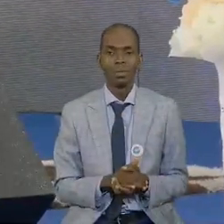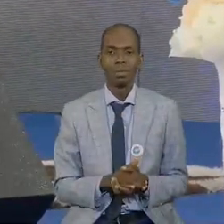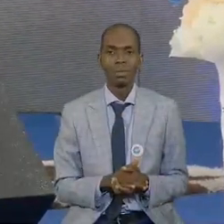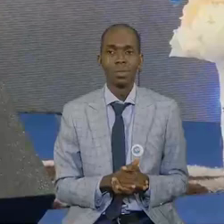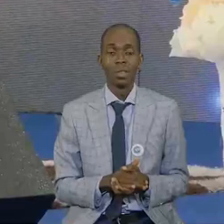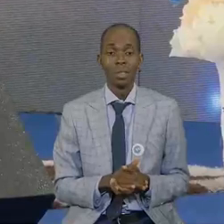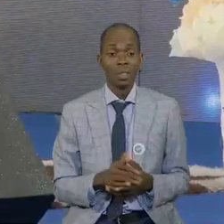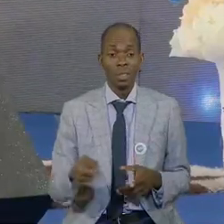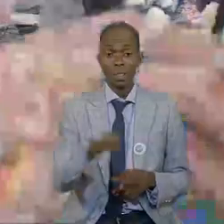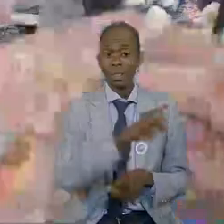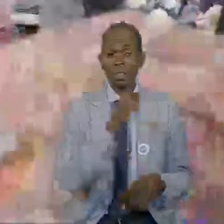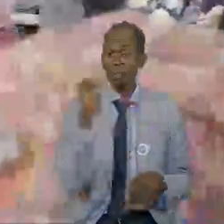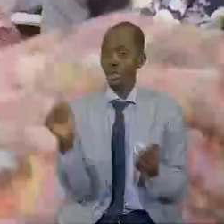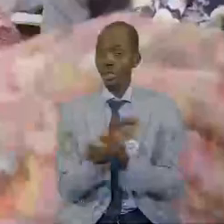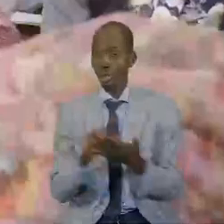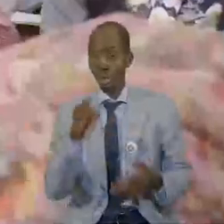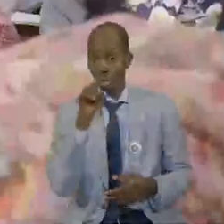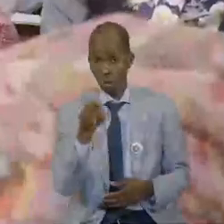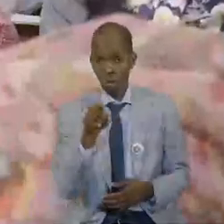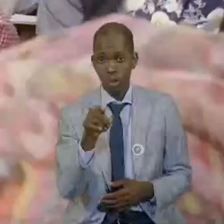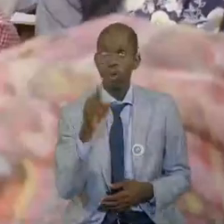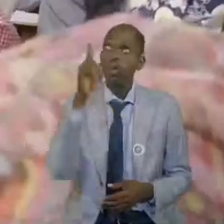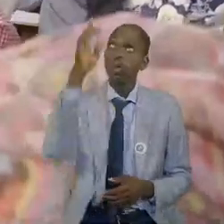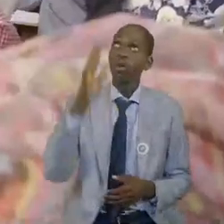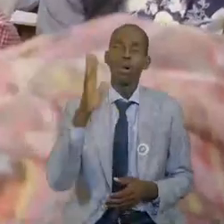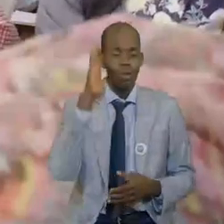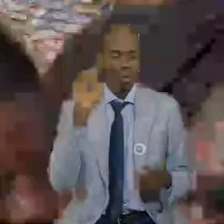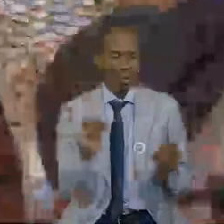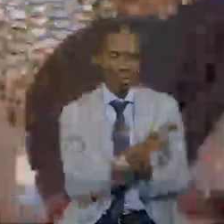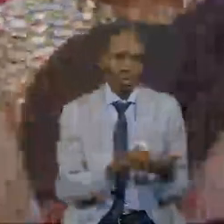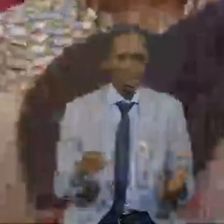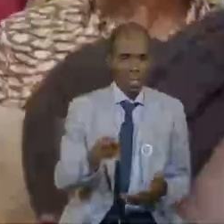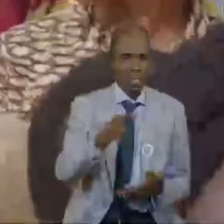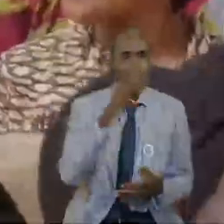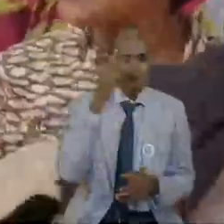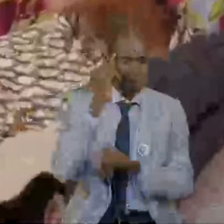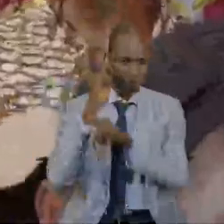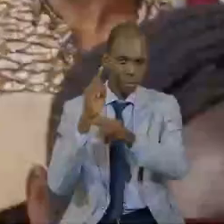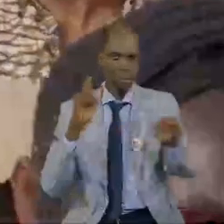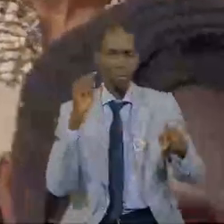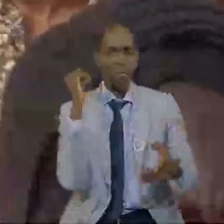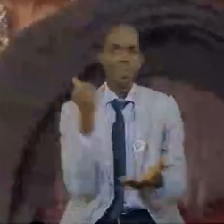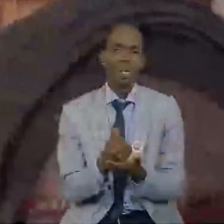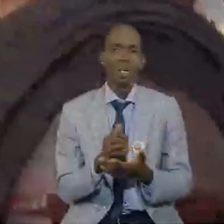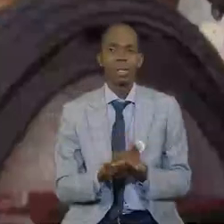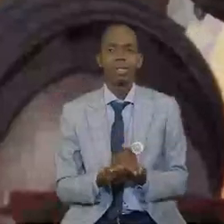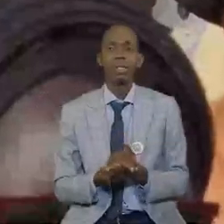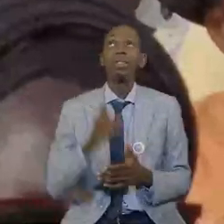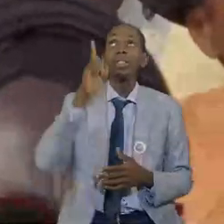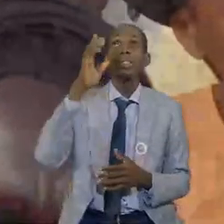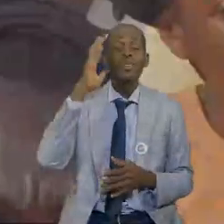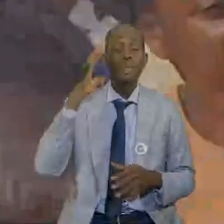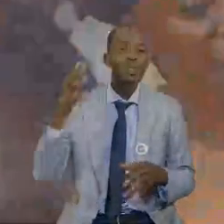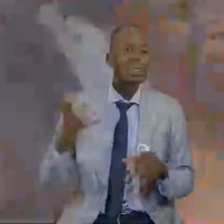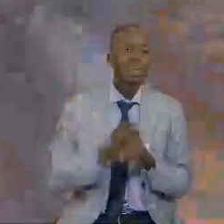not destroy you. Ils ne vont pas te détruire. God will destroy them for mais c'est Dieu qui va les détruire pour toi. He'll take all their